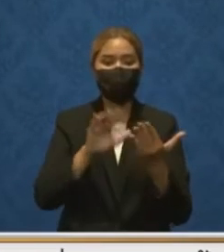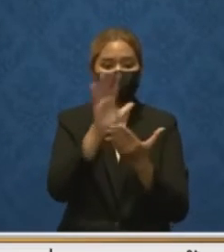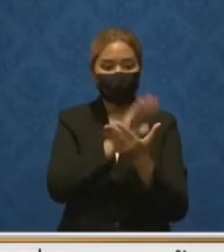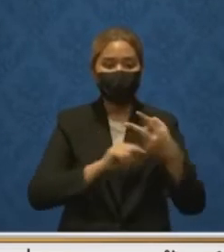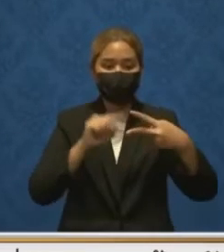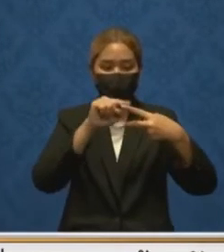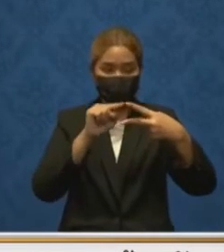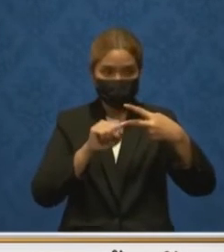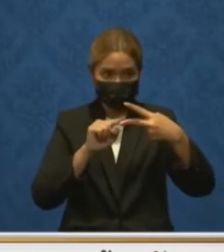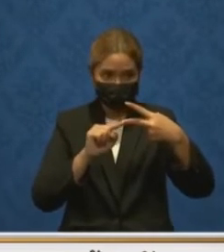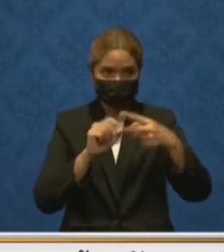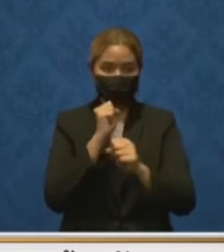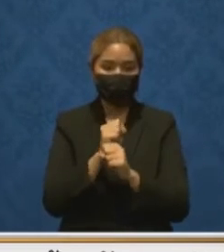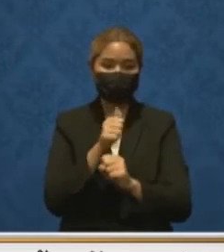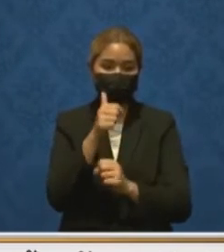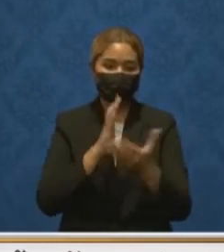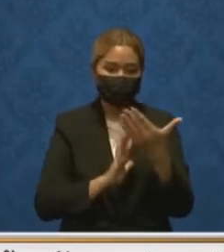ข้อ